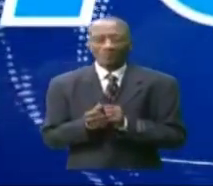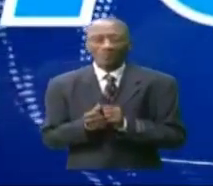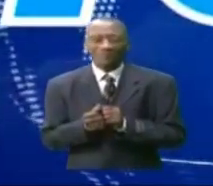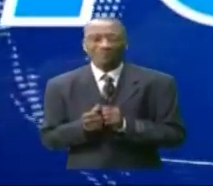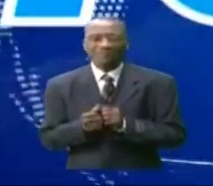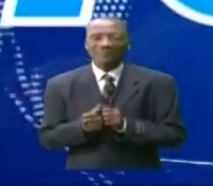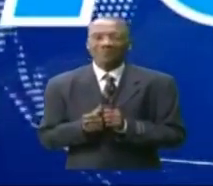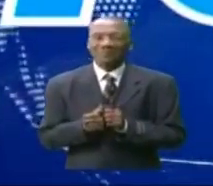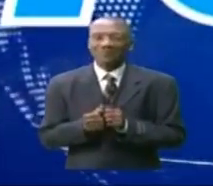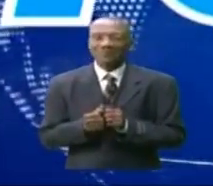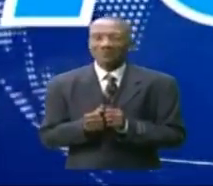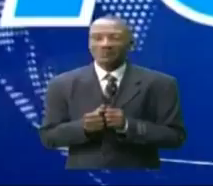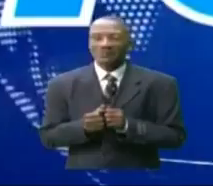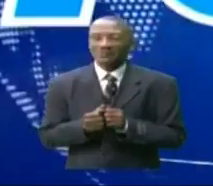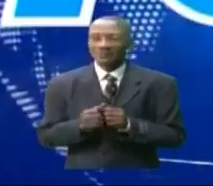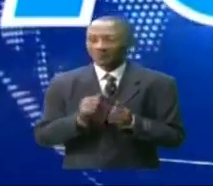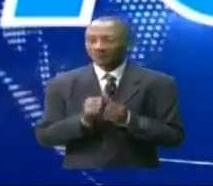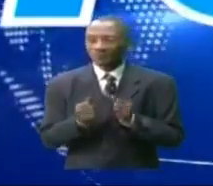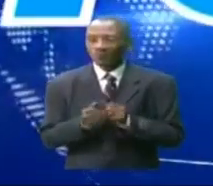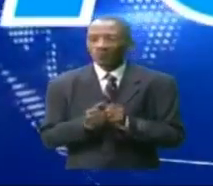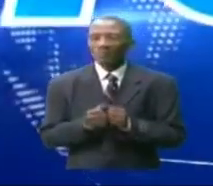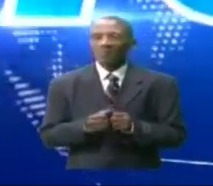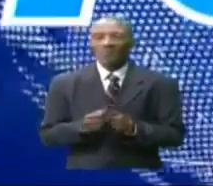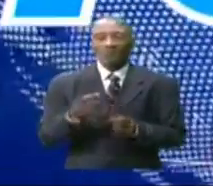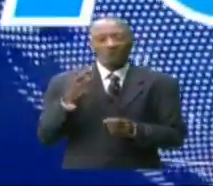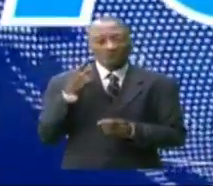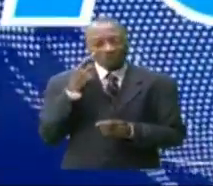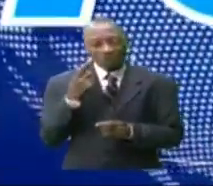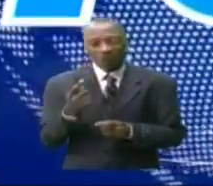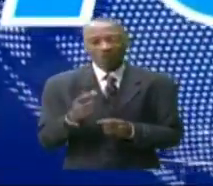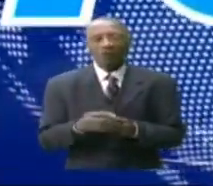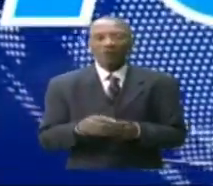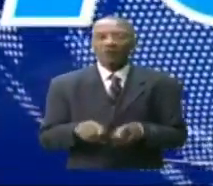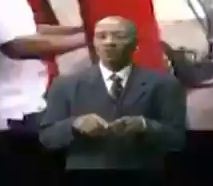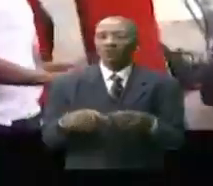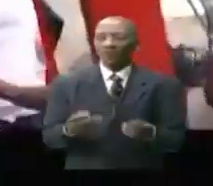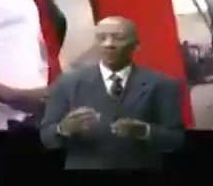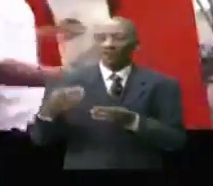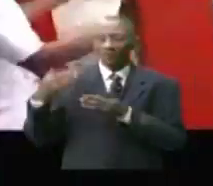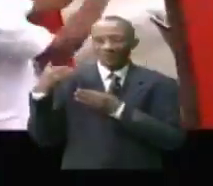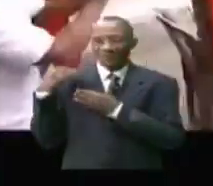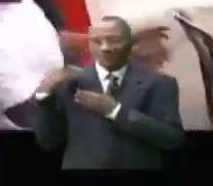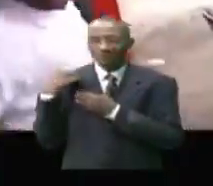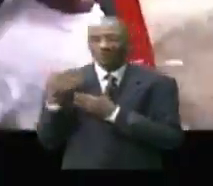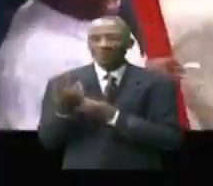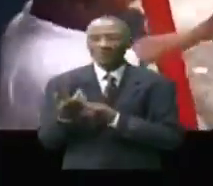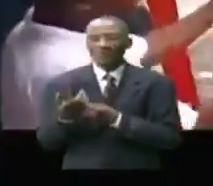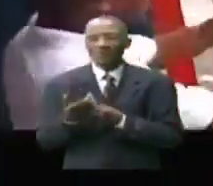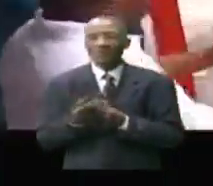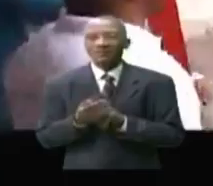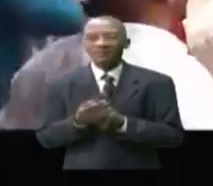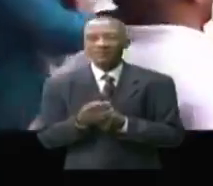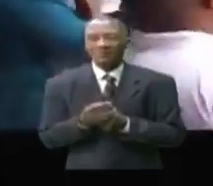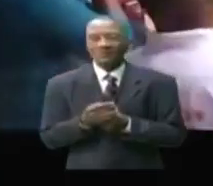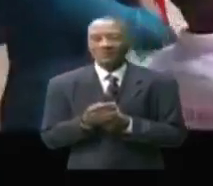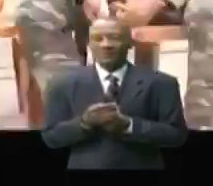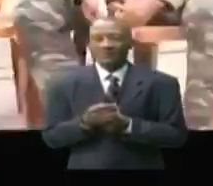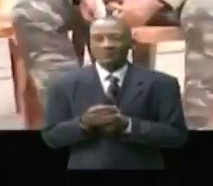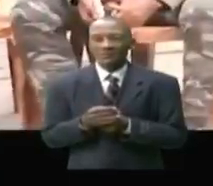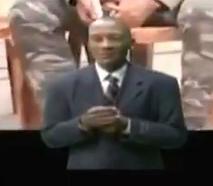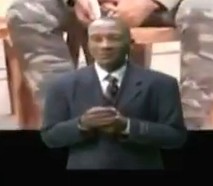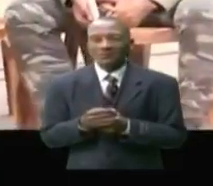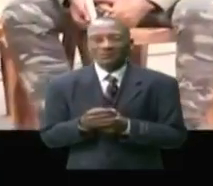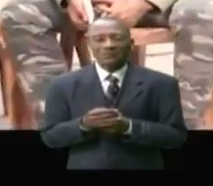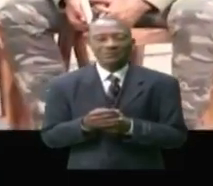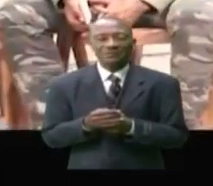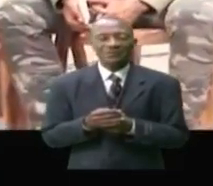était avec le femme de la FUNA pour prêcher l'autonomisation de la femme. Cédric Kenina. Dans l'octroi des microcrédits pour les petits commerces, tout est